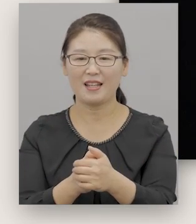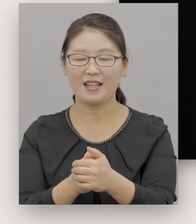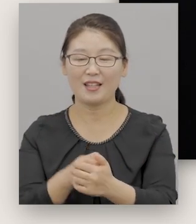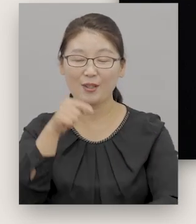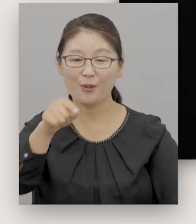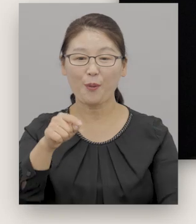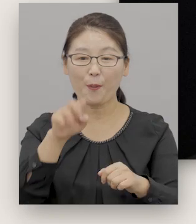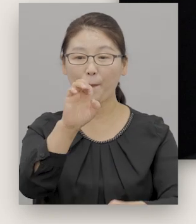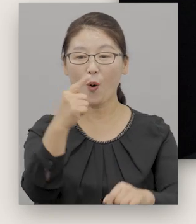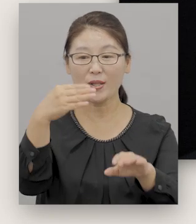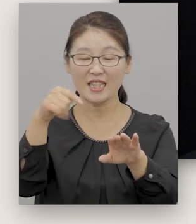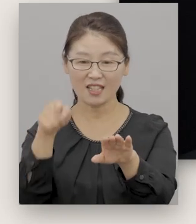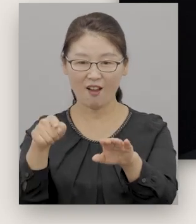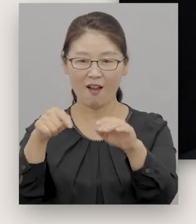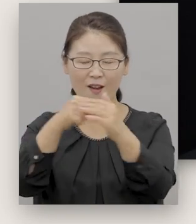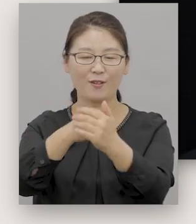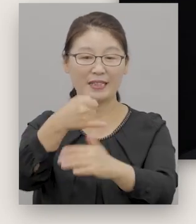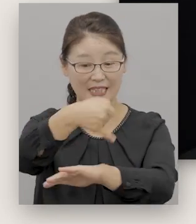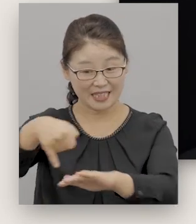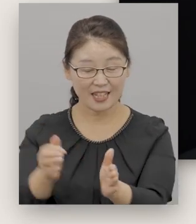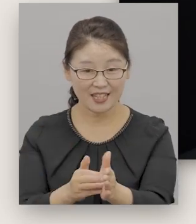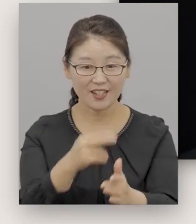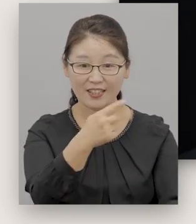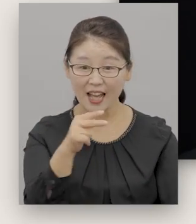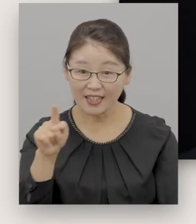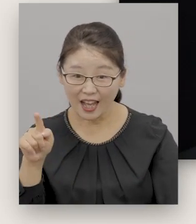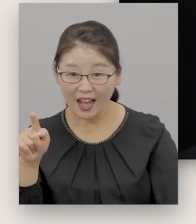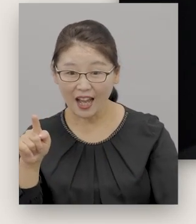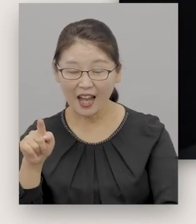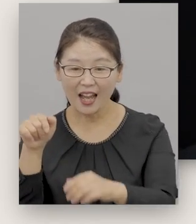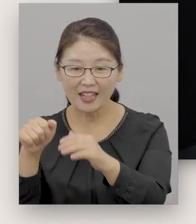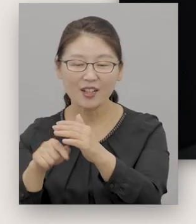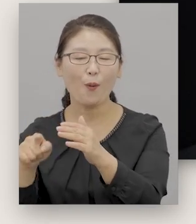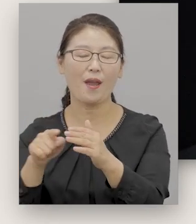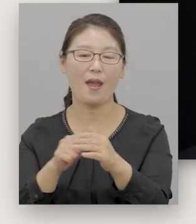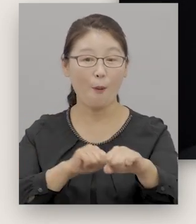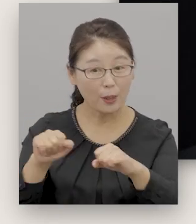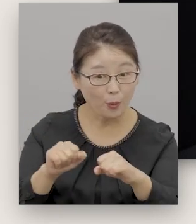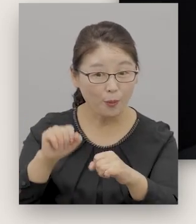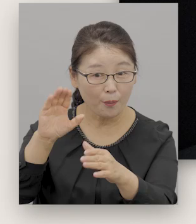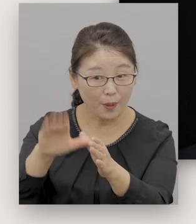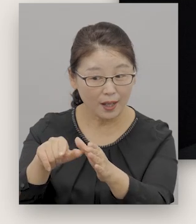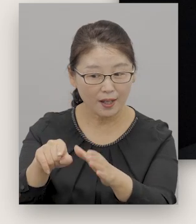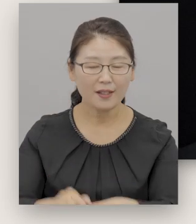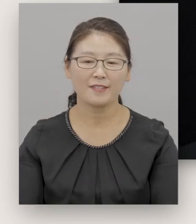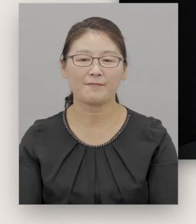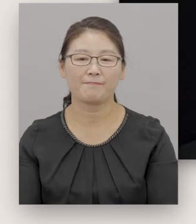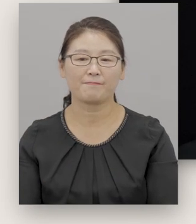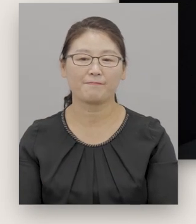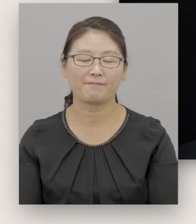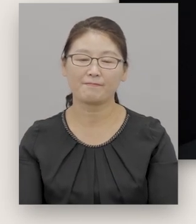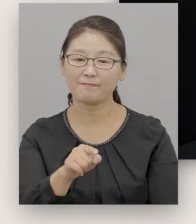아까 다다 매니페스토도 보셨지만 다다 작가로 활동을 했었는데요. 이 포스터는